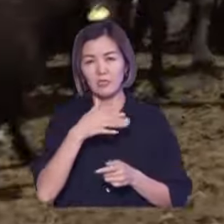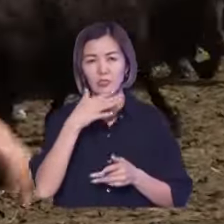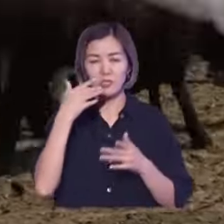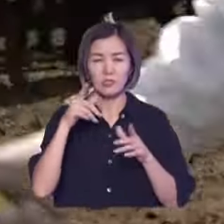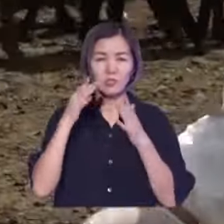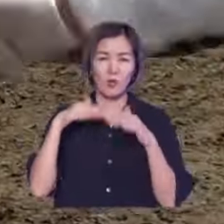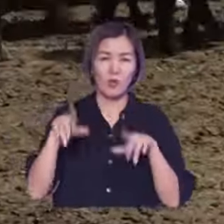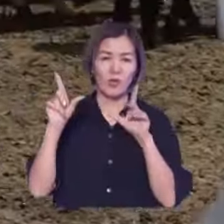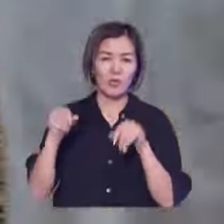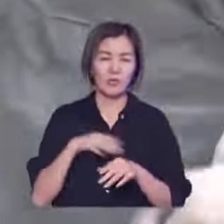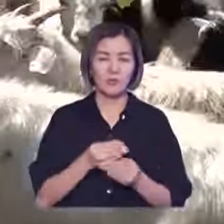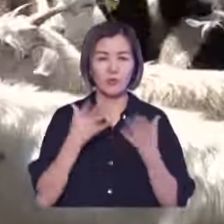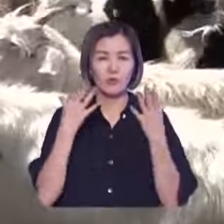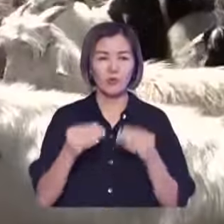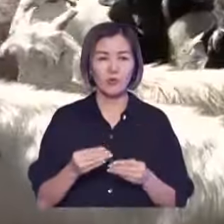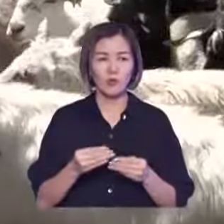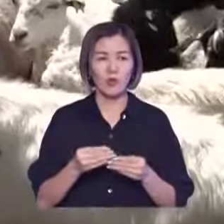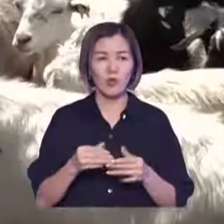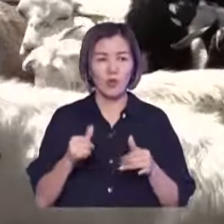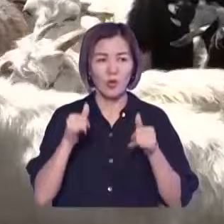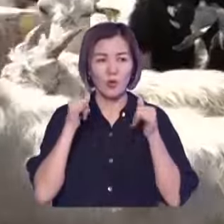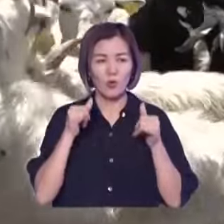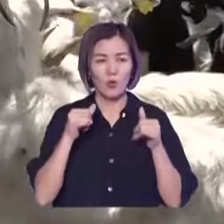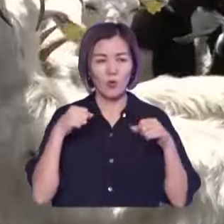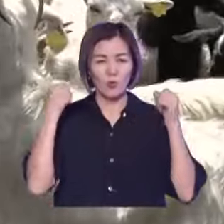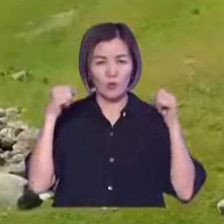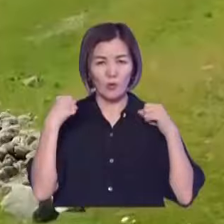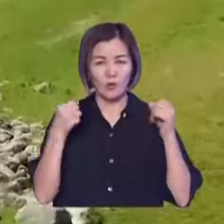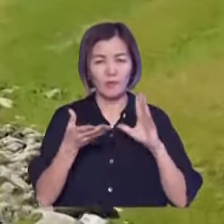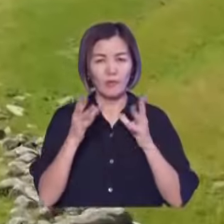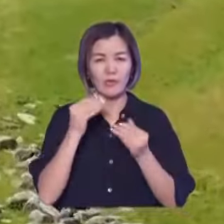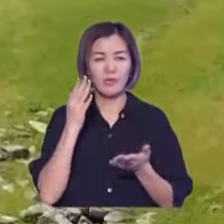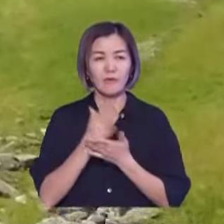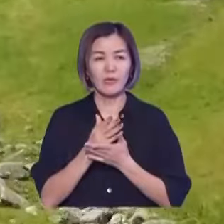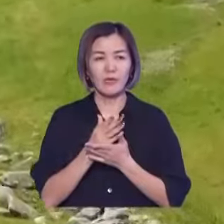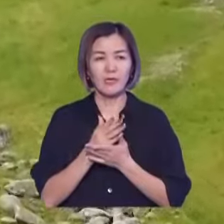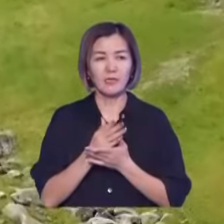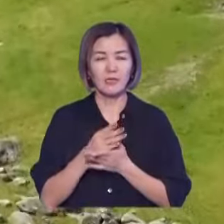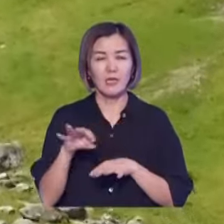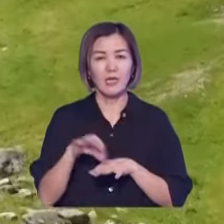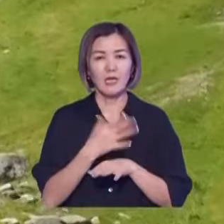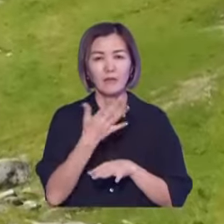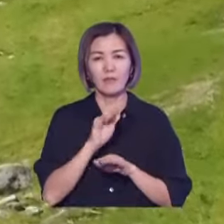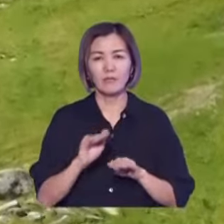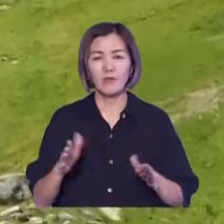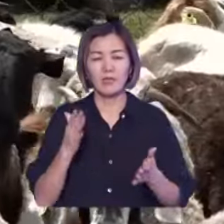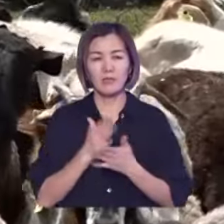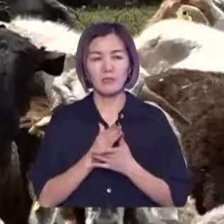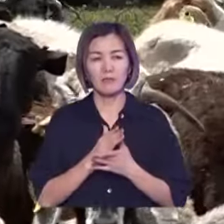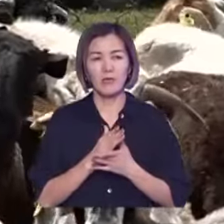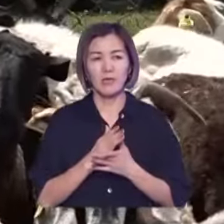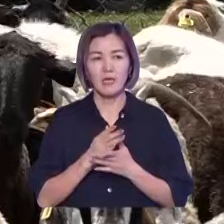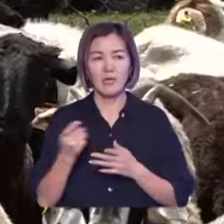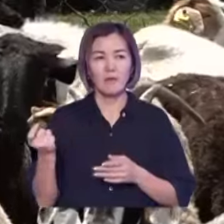жайлауда өткізеді. Бүгінде отар-отар қойымен зеңгі баба түлігін өсіріп отыр. Жолдасы Арайлым екеуі 5 баланы тәрбиелеп, мал